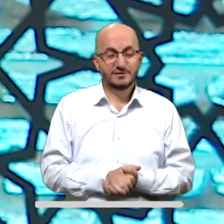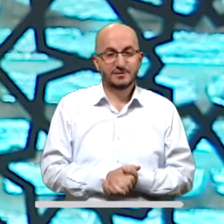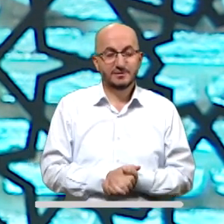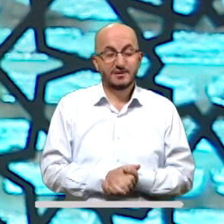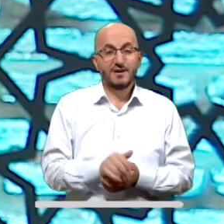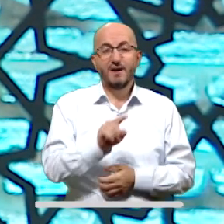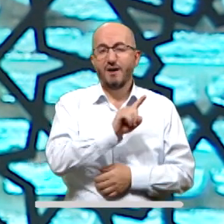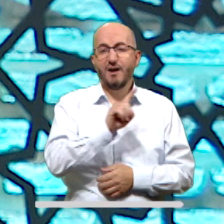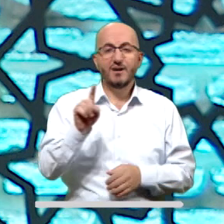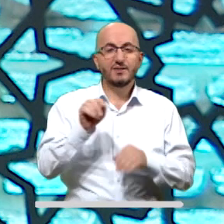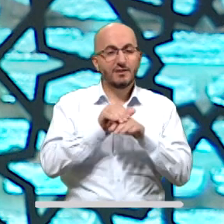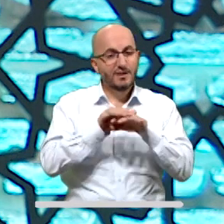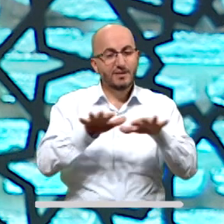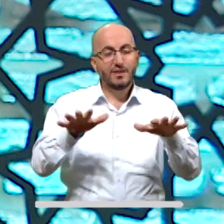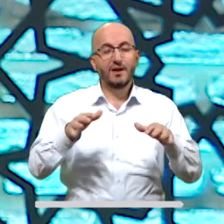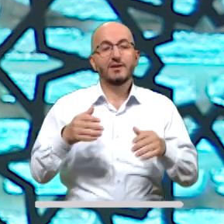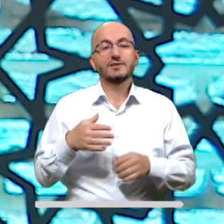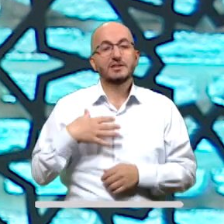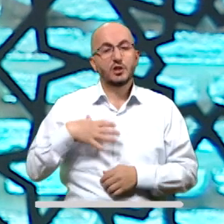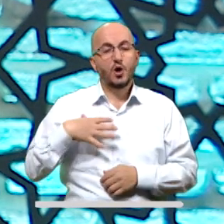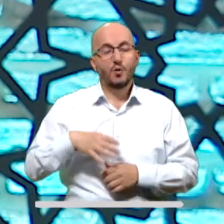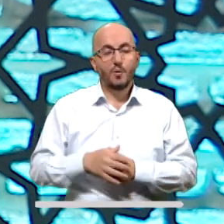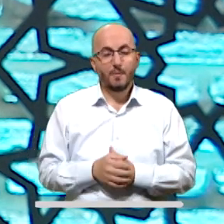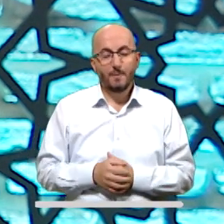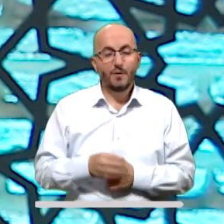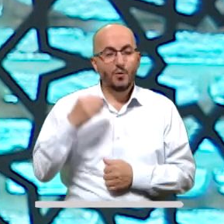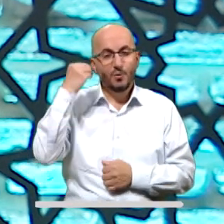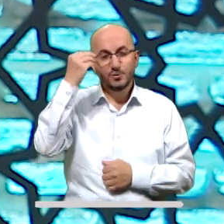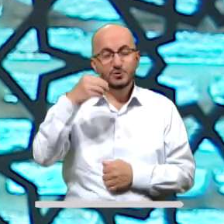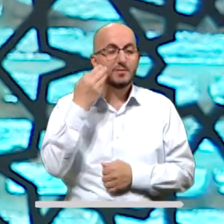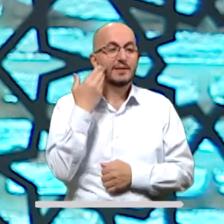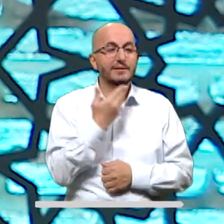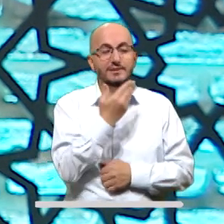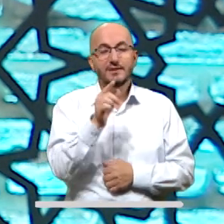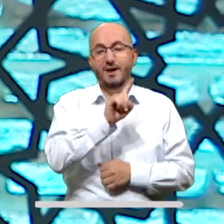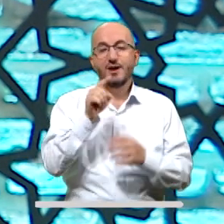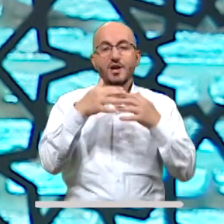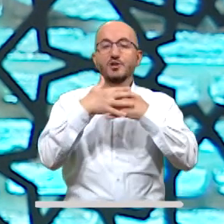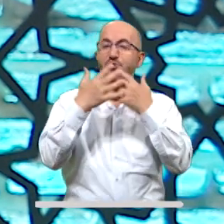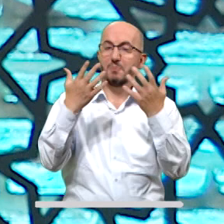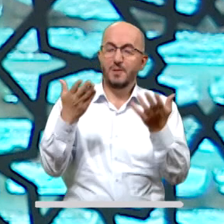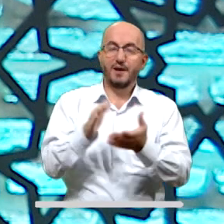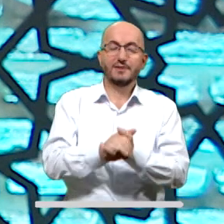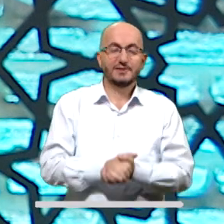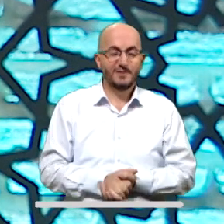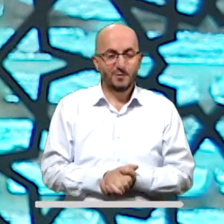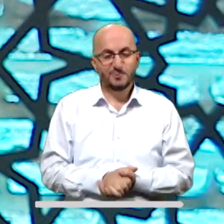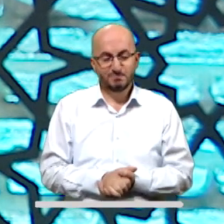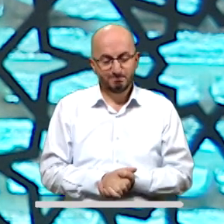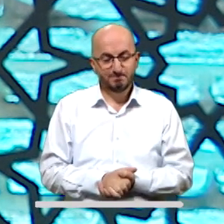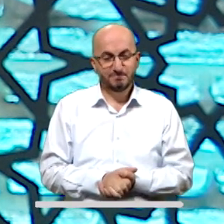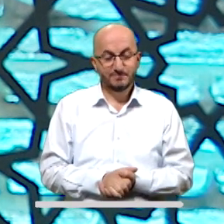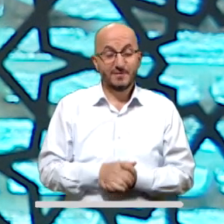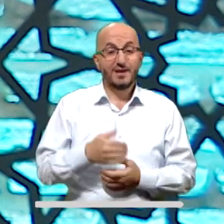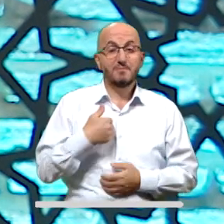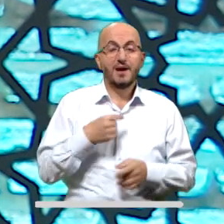gördük. Hayırlı yayınlar diliyorum. Allah razı olsun. Teşekkür ederiz. Hocam abi ve izleyicilere hayırlı akşamlar diliyorum hocam. Allah razı olsun. Hayırlı akşamlar size.